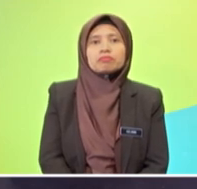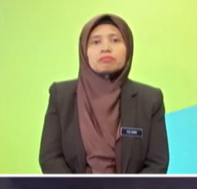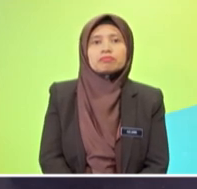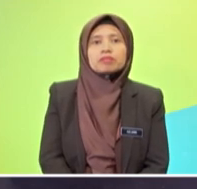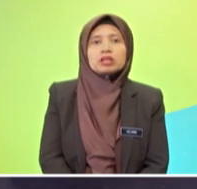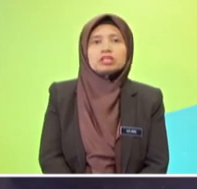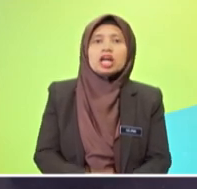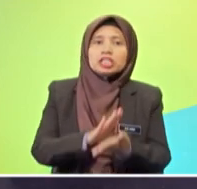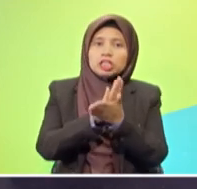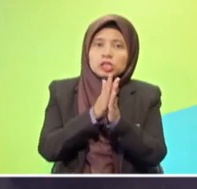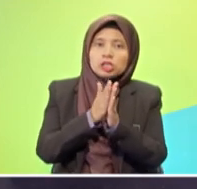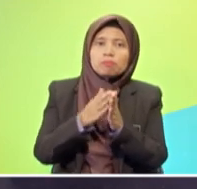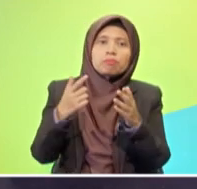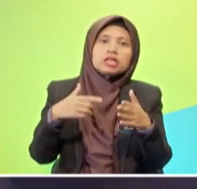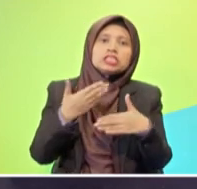membaca